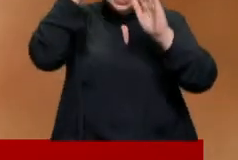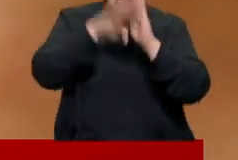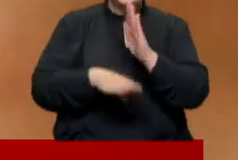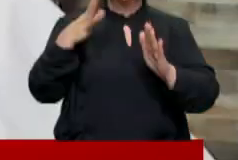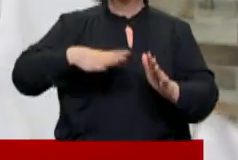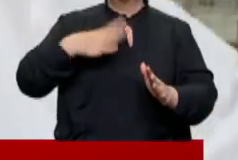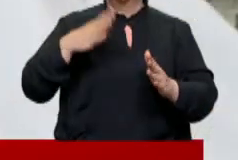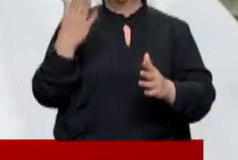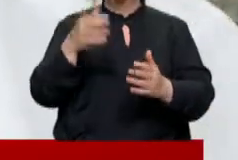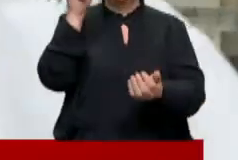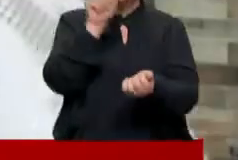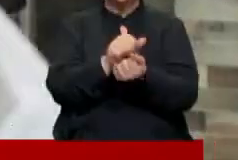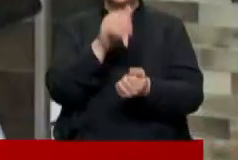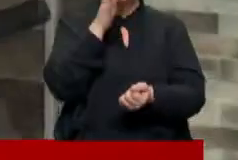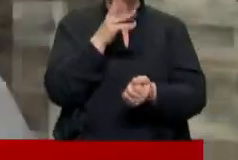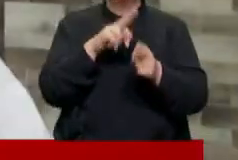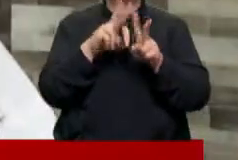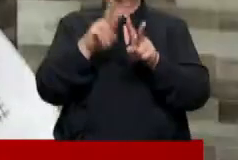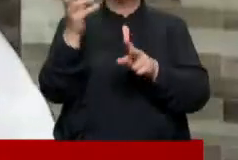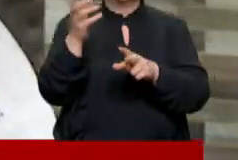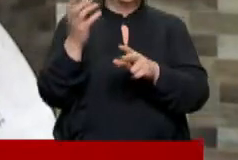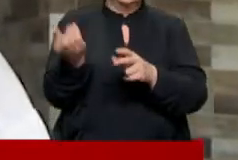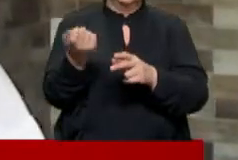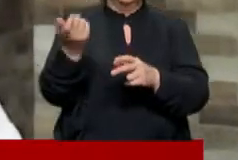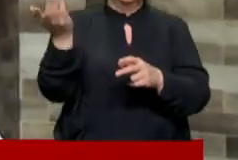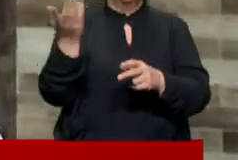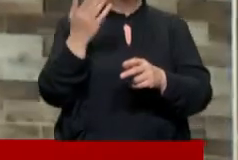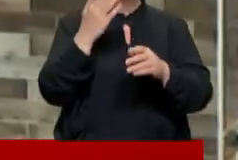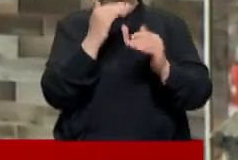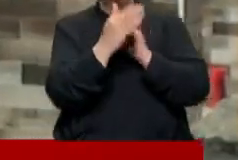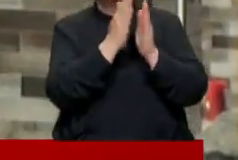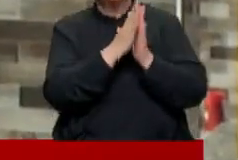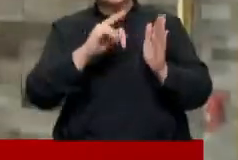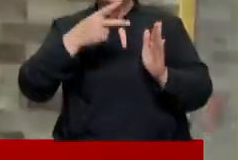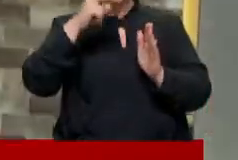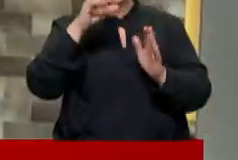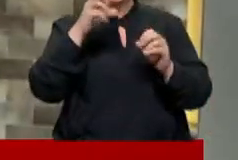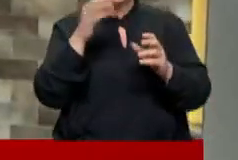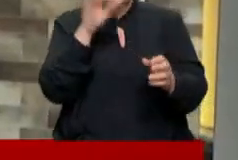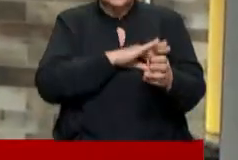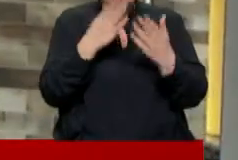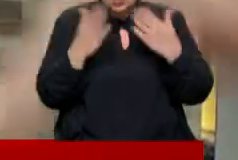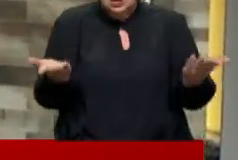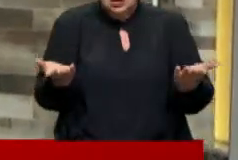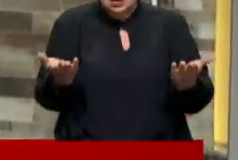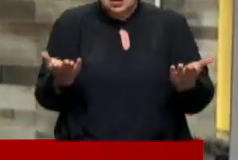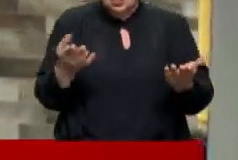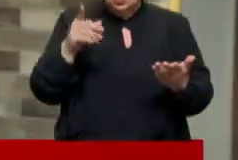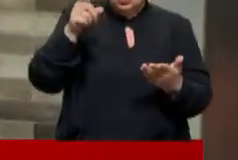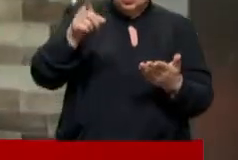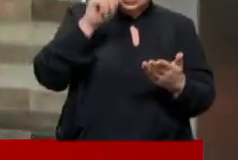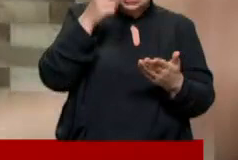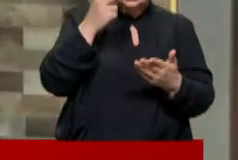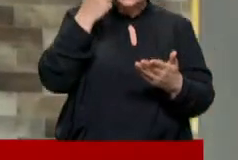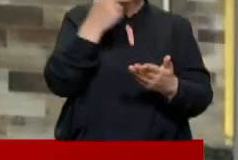çekilmesini istiyorlar. Tost makinesinden 500 kW yapıyor. Diyorsun ki işte vatandaşlar kademeli elektrik faydası yok ki bunun. Bu sadece